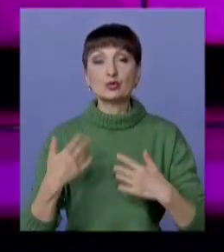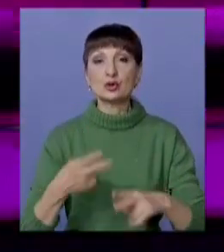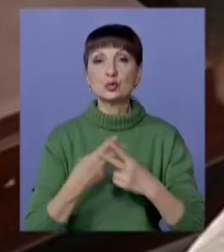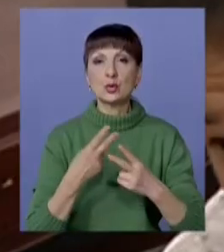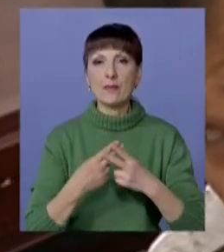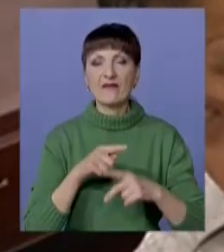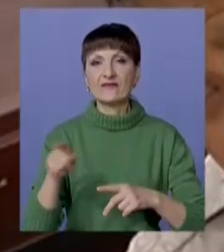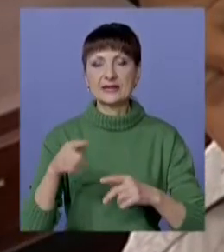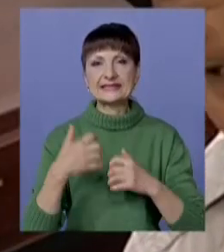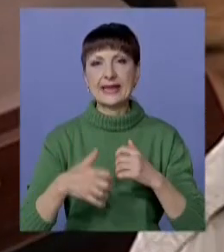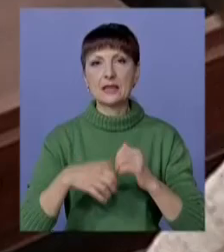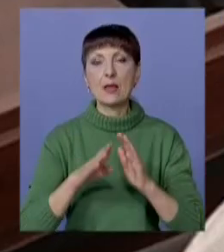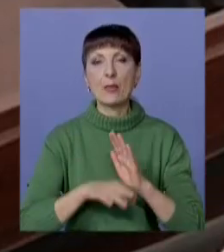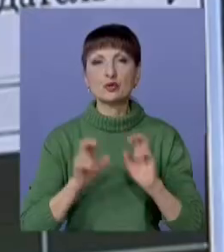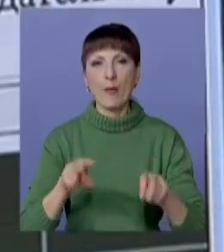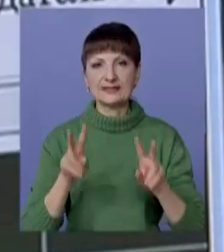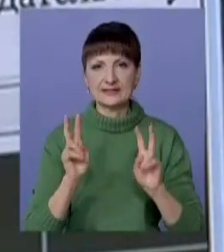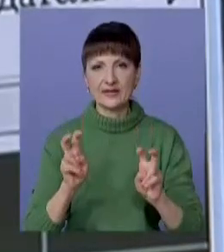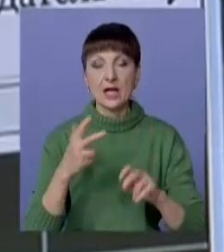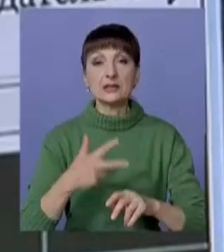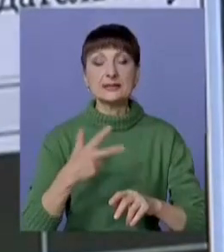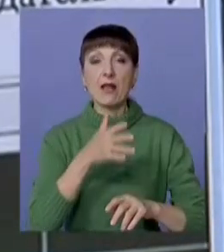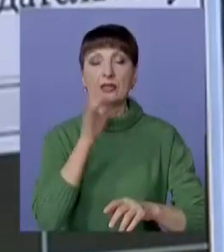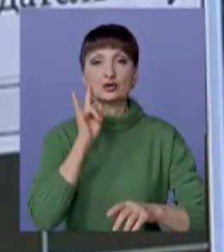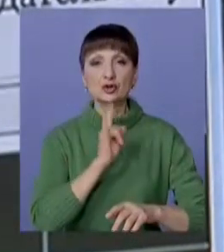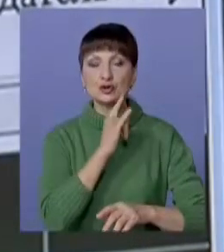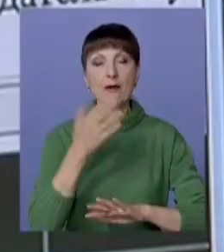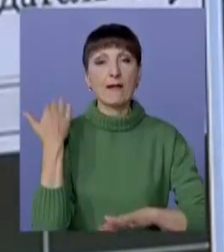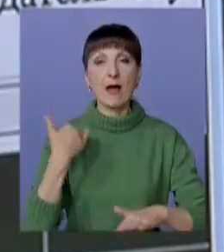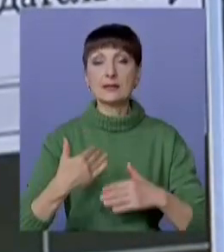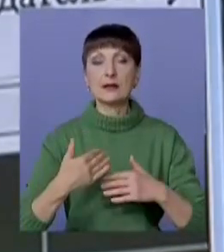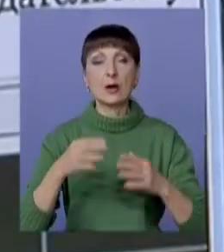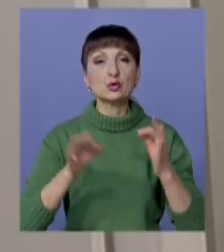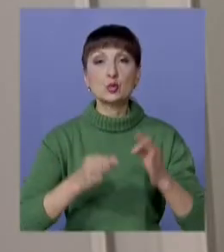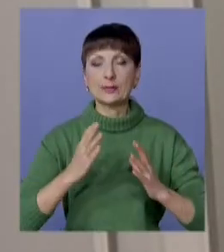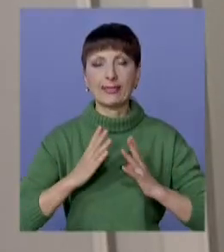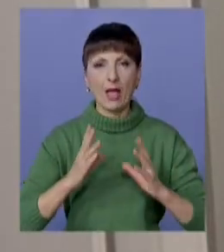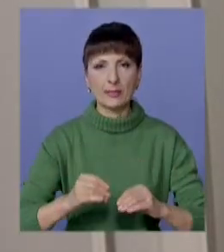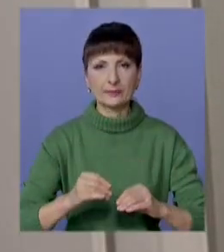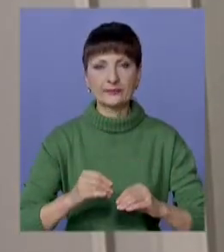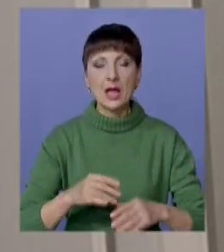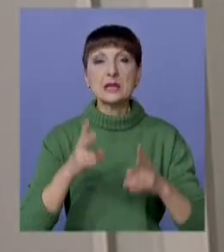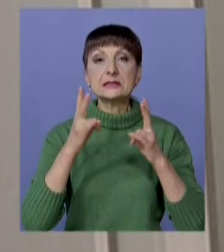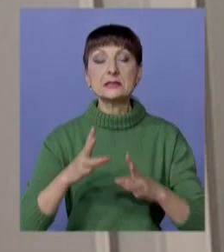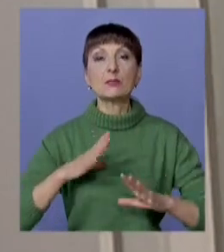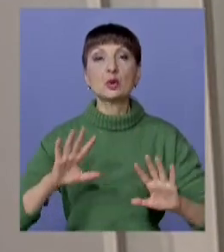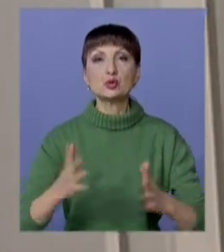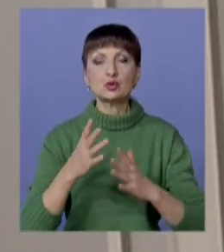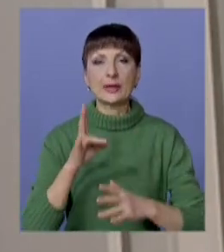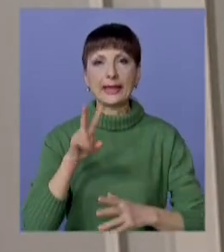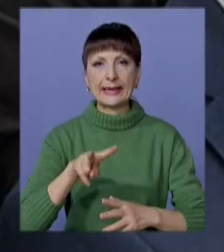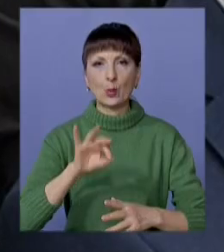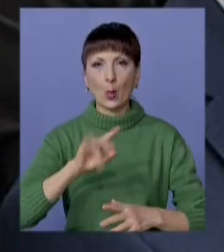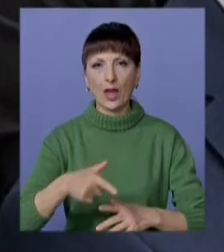срок в учреждении средней безопасности. 30-летняя женщина ранее не была судима. Напомним, что инцидент произошел в июле